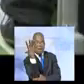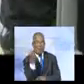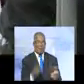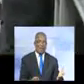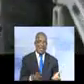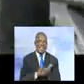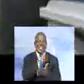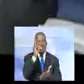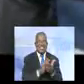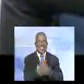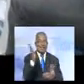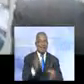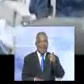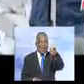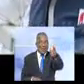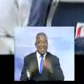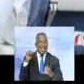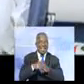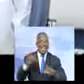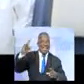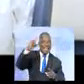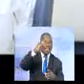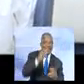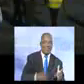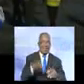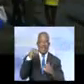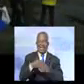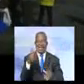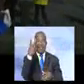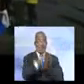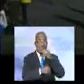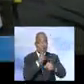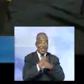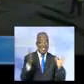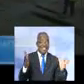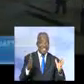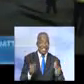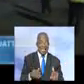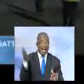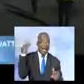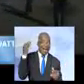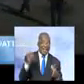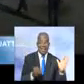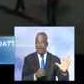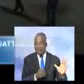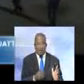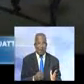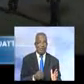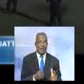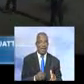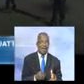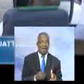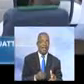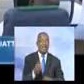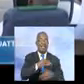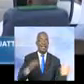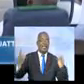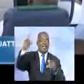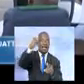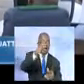Air Côte d'Ivoire. En moins de 2 ans d'existence, la compagnie nationale Air Côte d'Ivoire a pu s'imposer comme leader dans